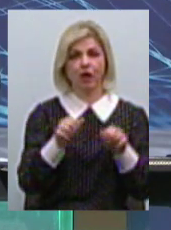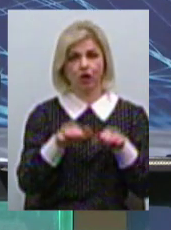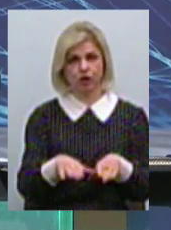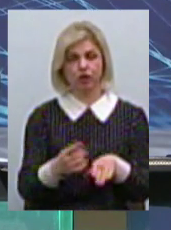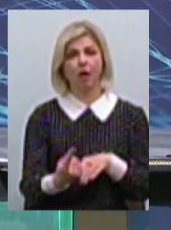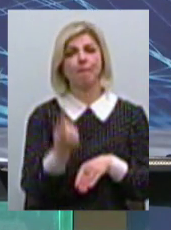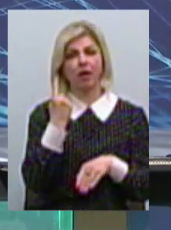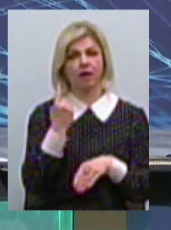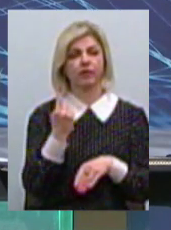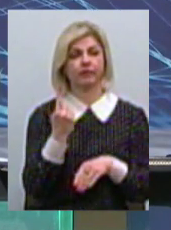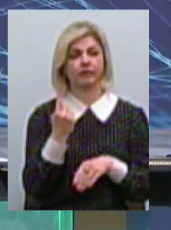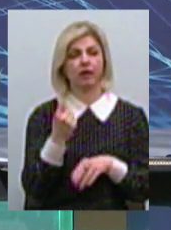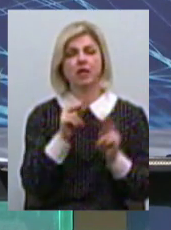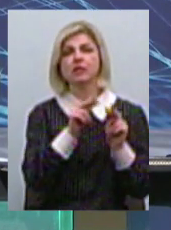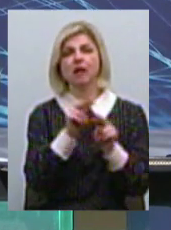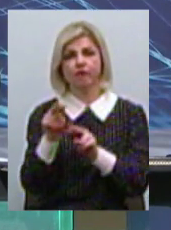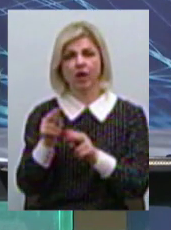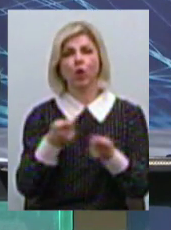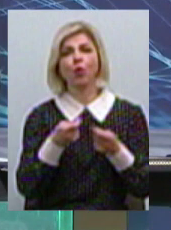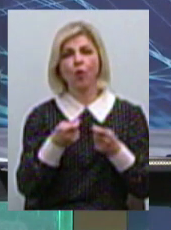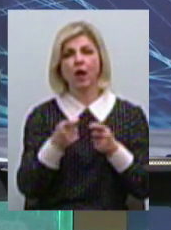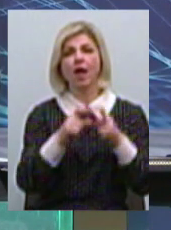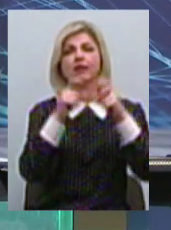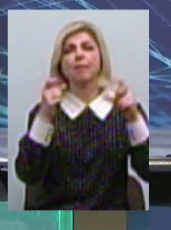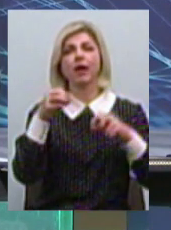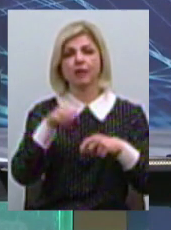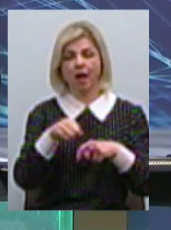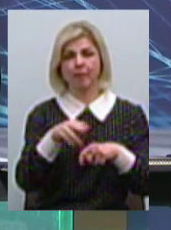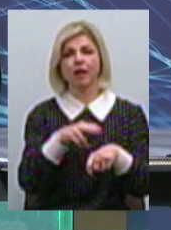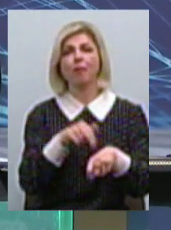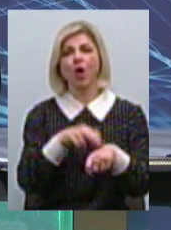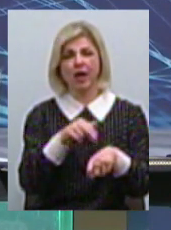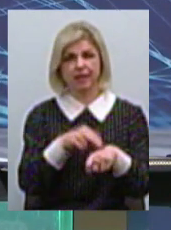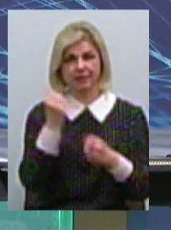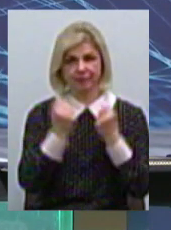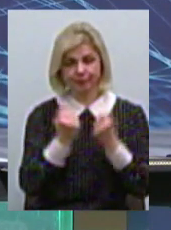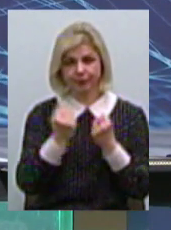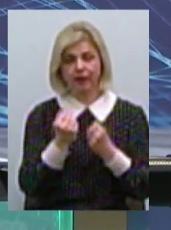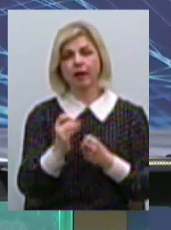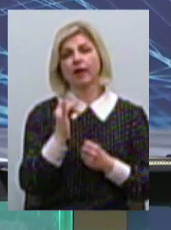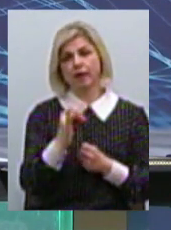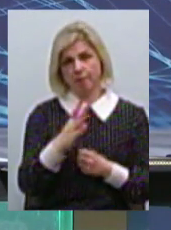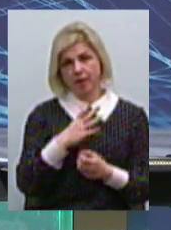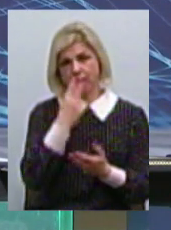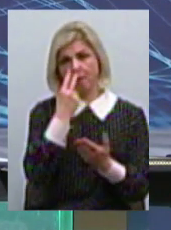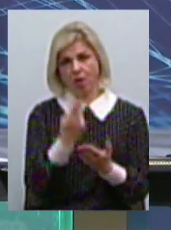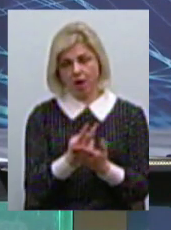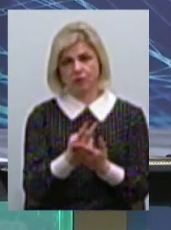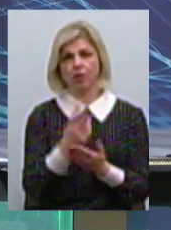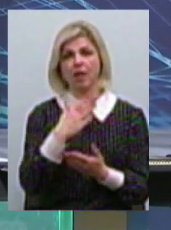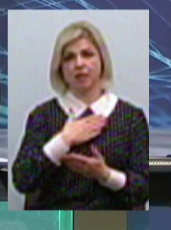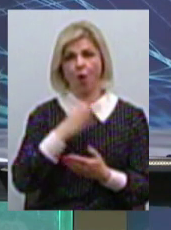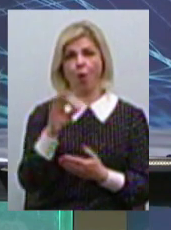чергу відслідковуються керівництвом департаменту патрульної поліції, і воно було показано вже на